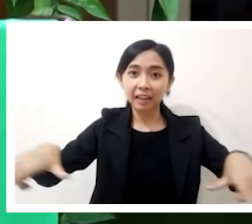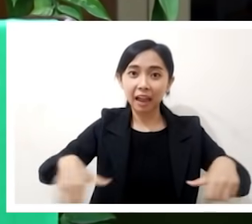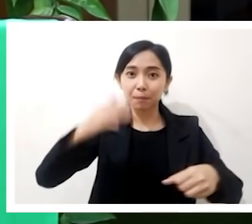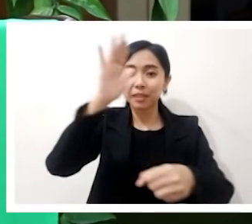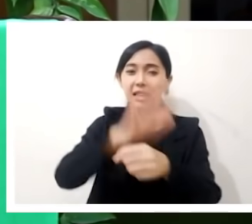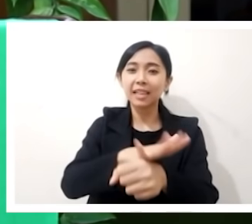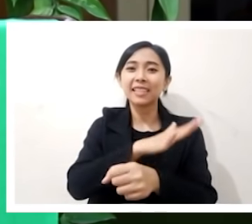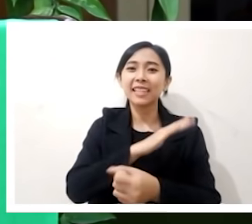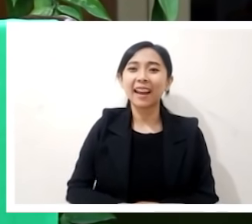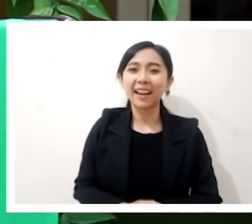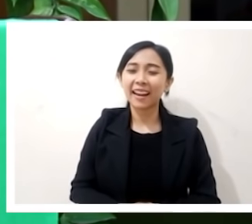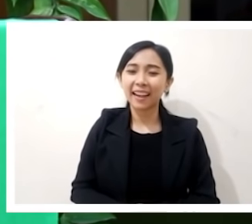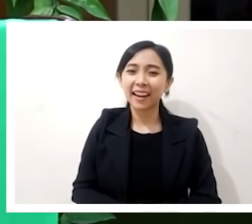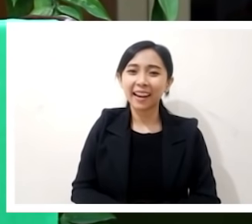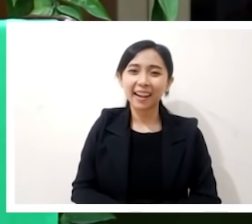pada janjinya.